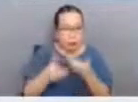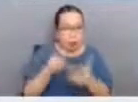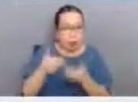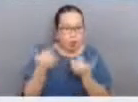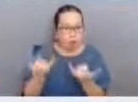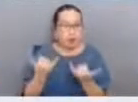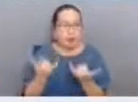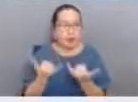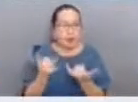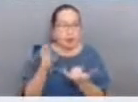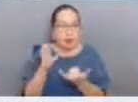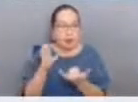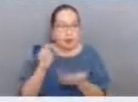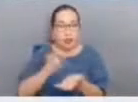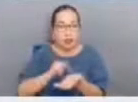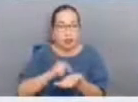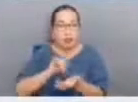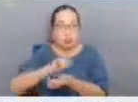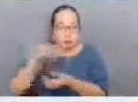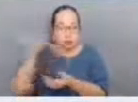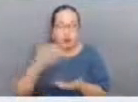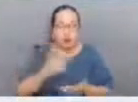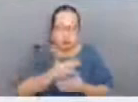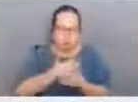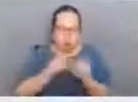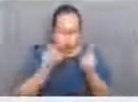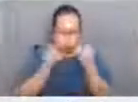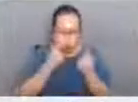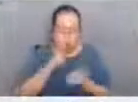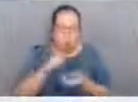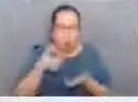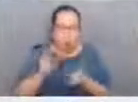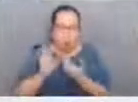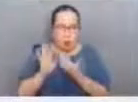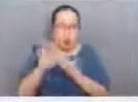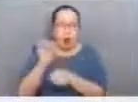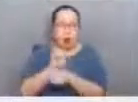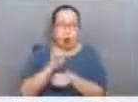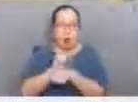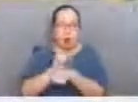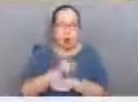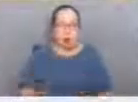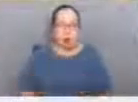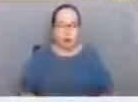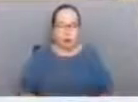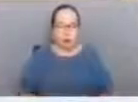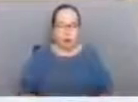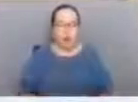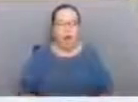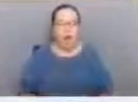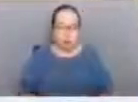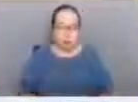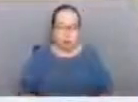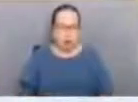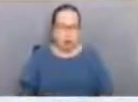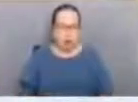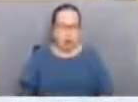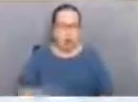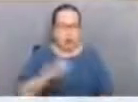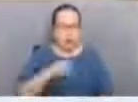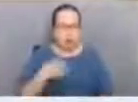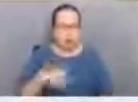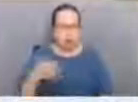ibang mga destination labor countries po natin. Tulad po halimbawa ng sa Middle East, kumakailan lang po nag-anunsyo